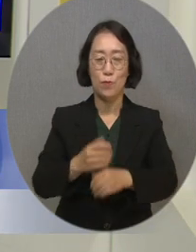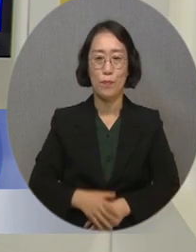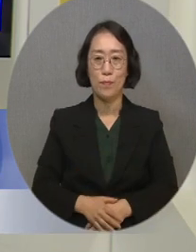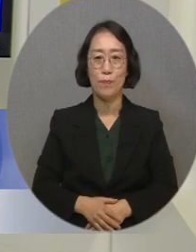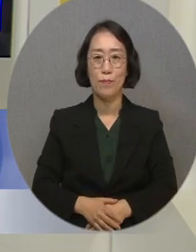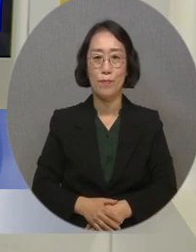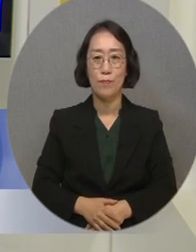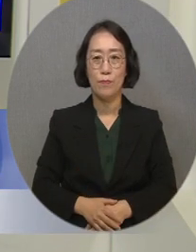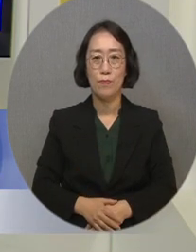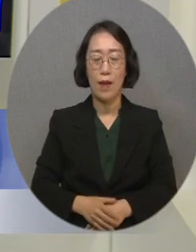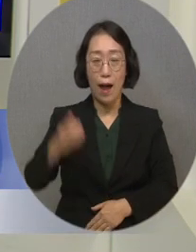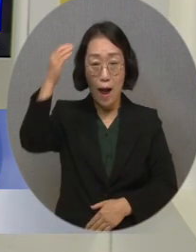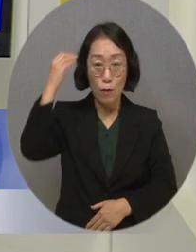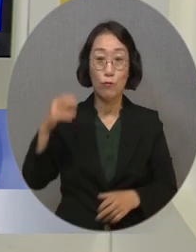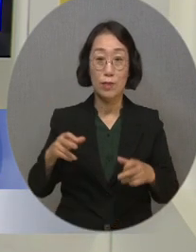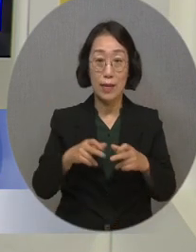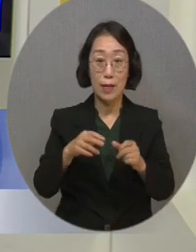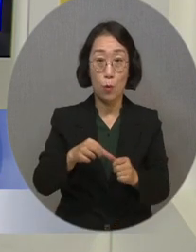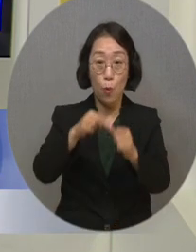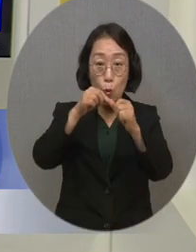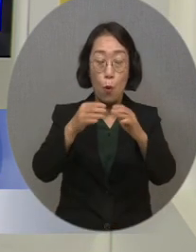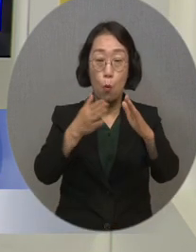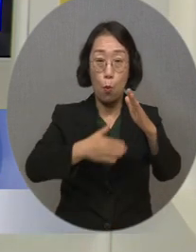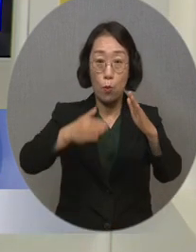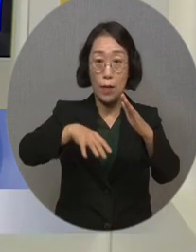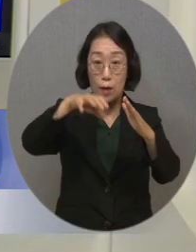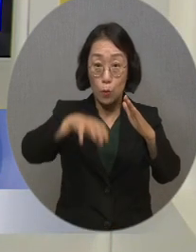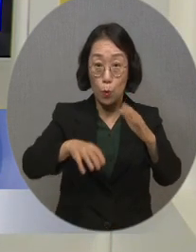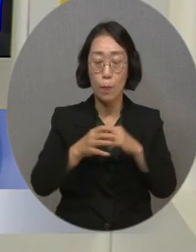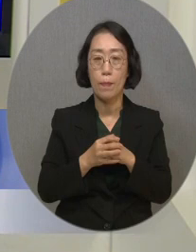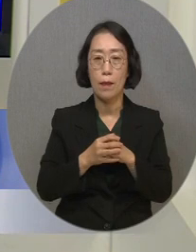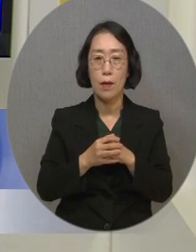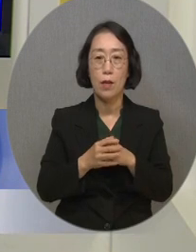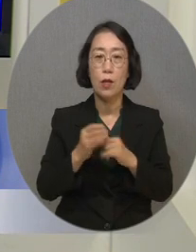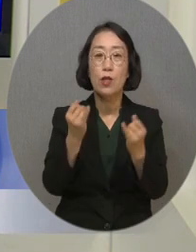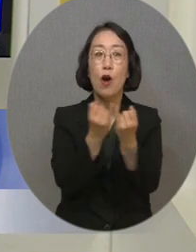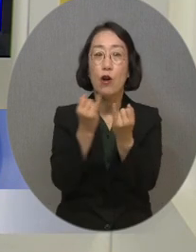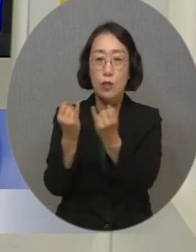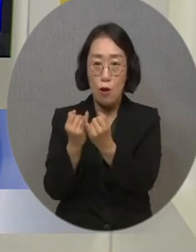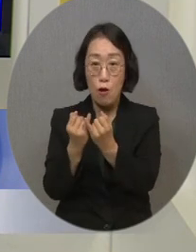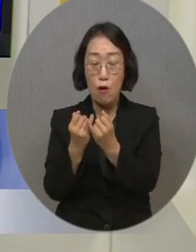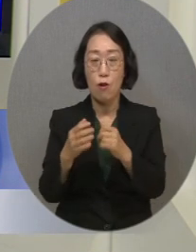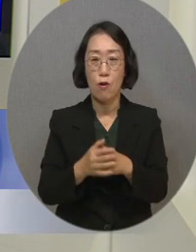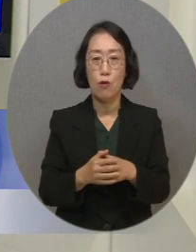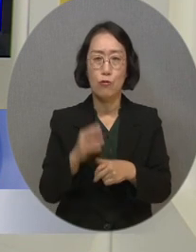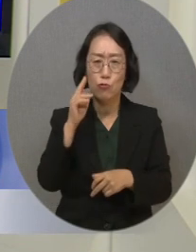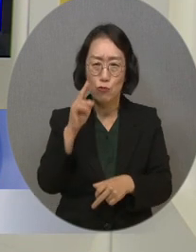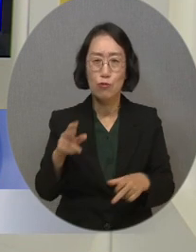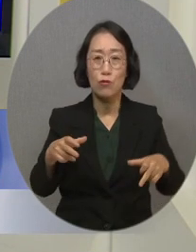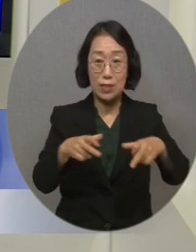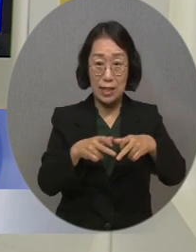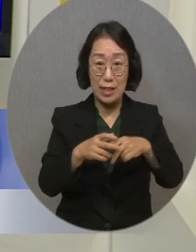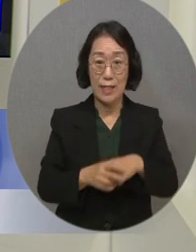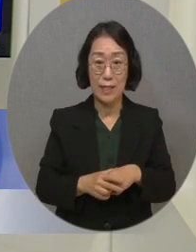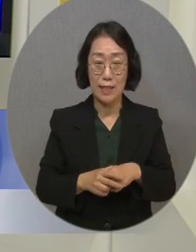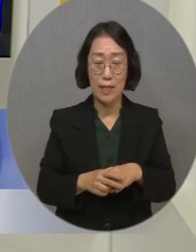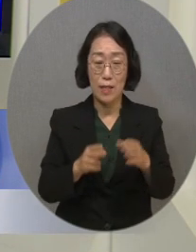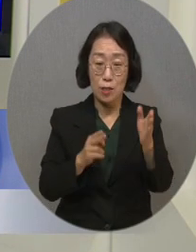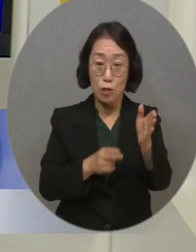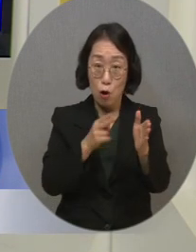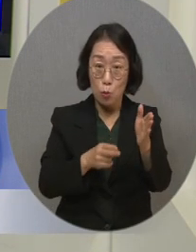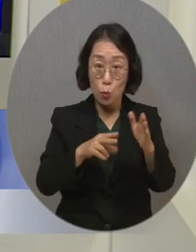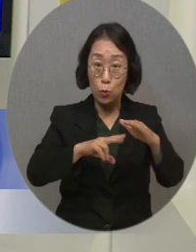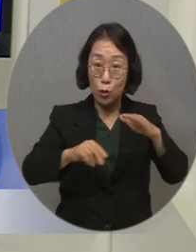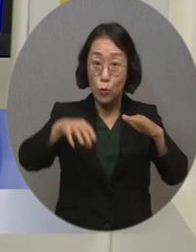다음 뉴스는 한국 장애 고용 공단이 여성 중증 장애의 일자리 창출을 위해 철도역 네일케어 매장